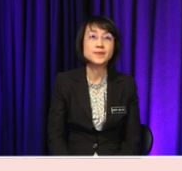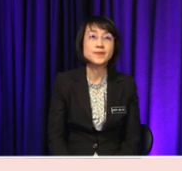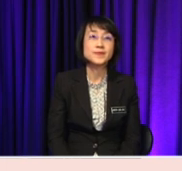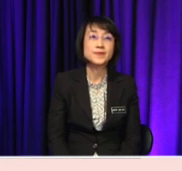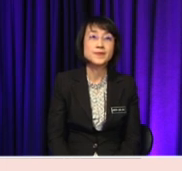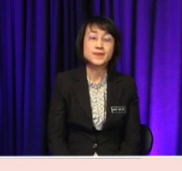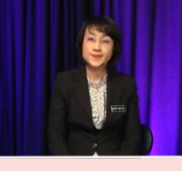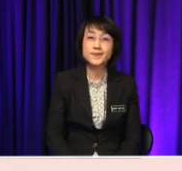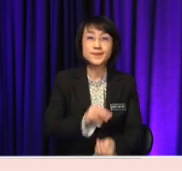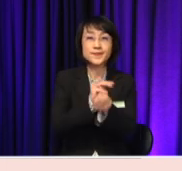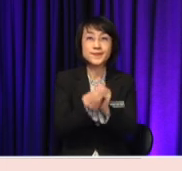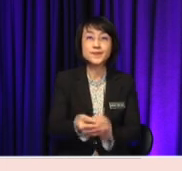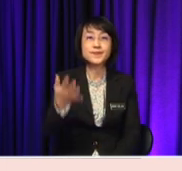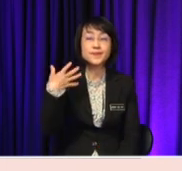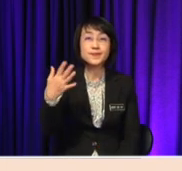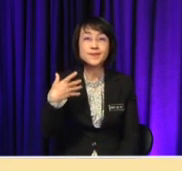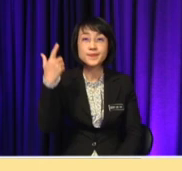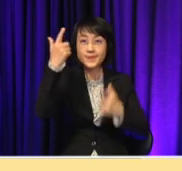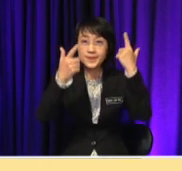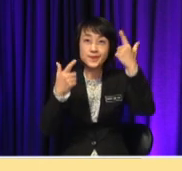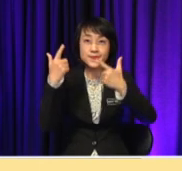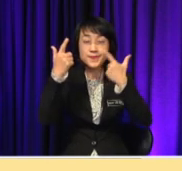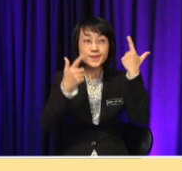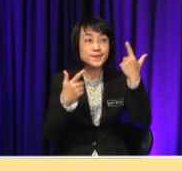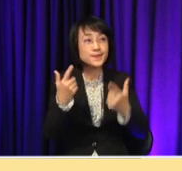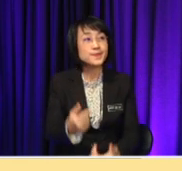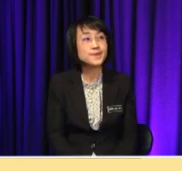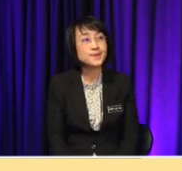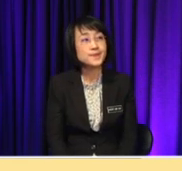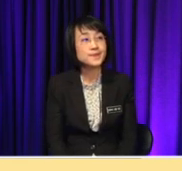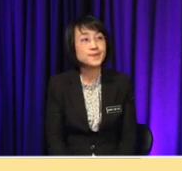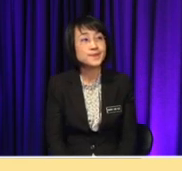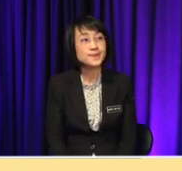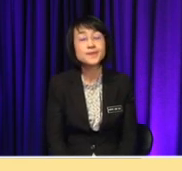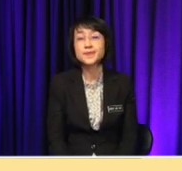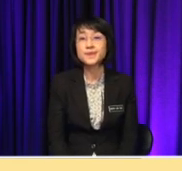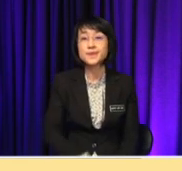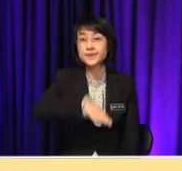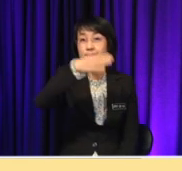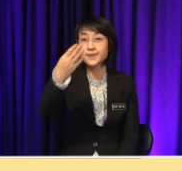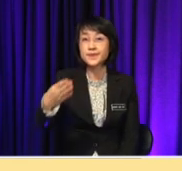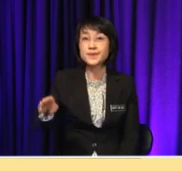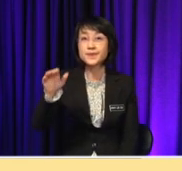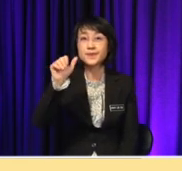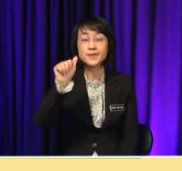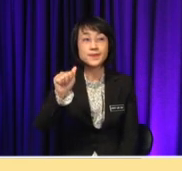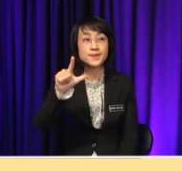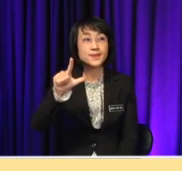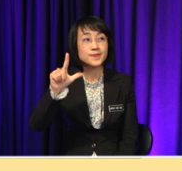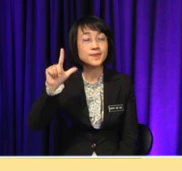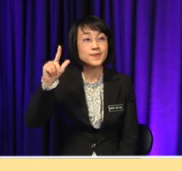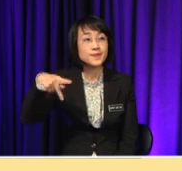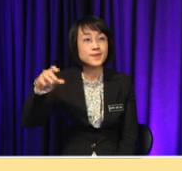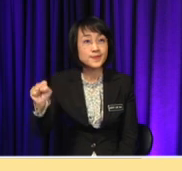musim panas pelancong mengunjungi kawasan pegunungan di Banjaran ABS untuk menikmati pemandangan glazing lazy ini